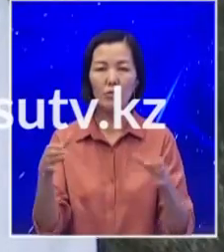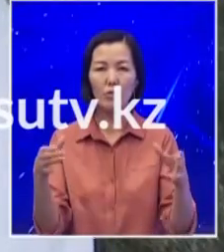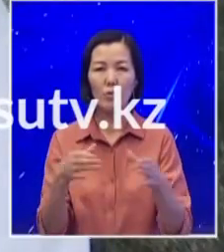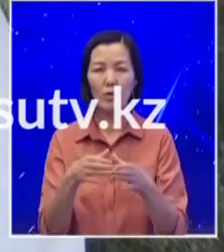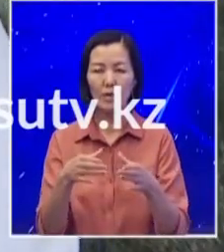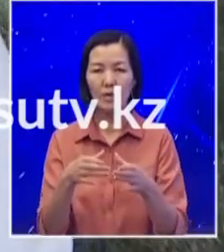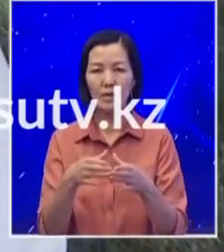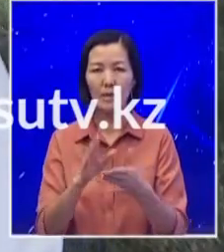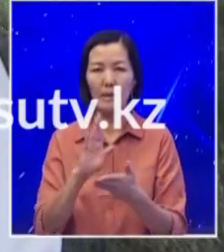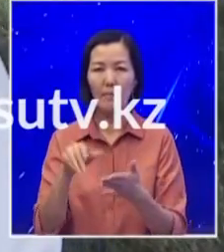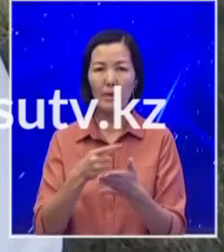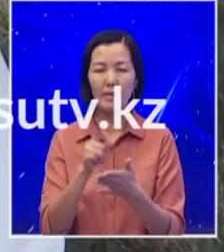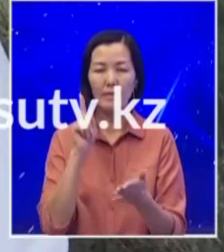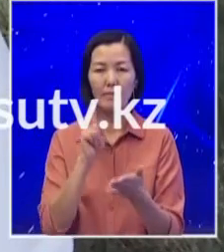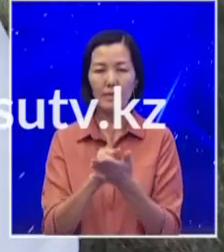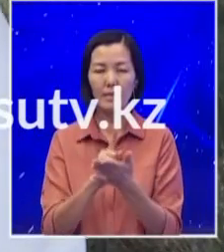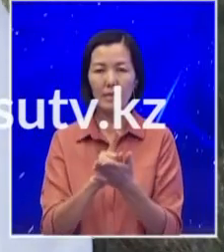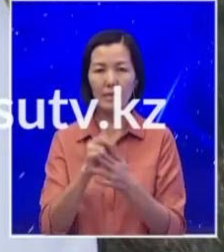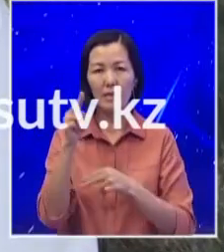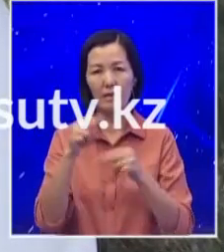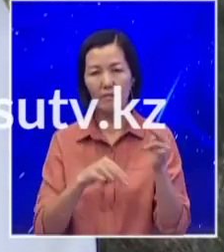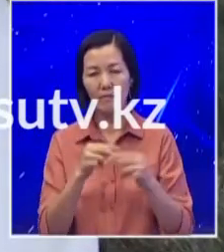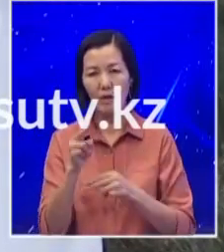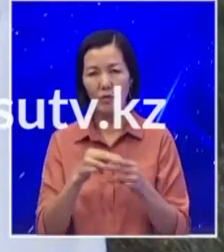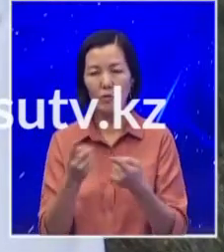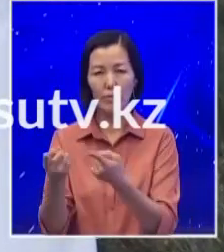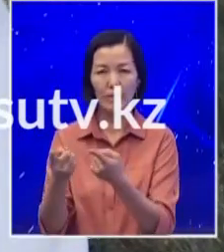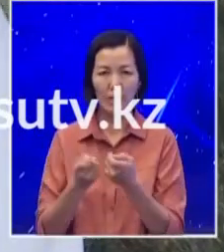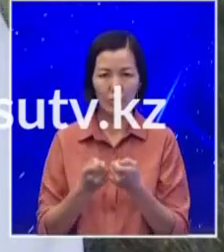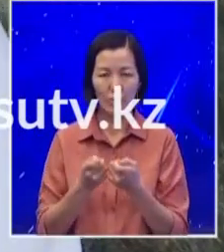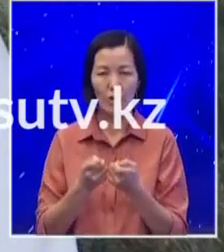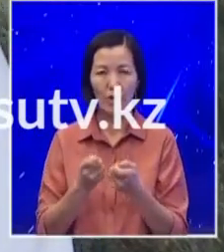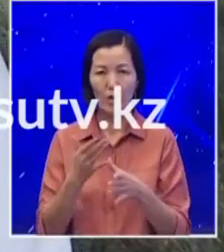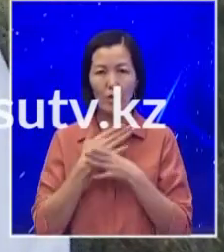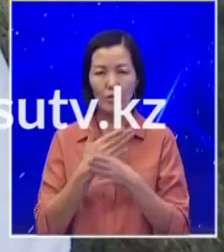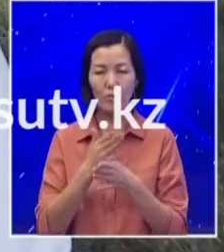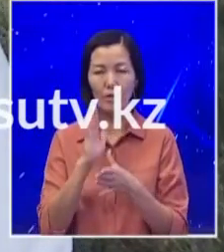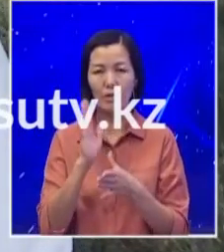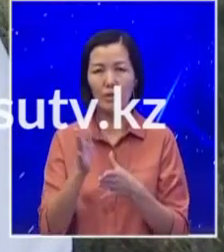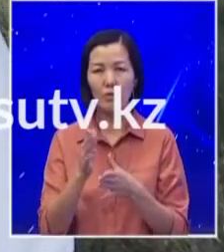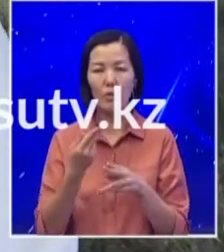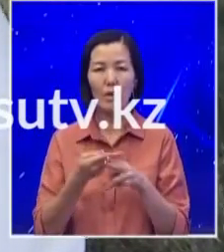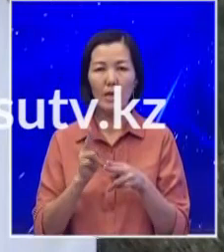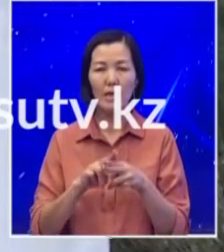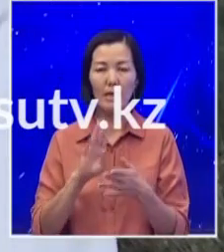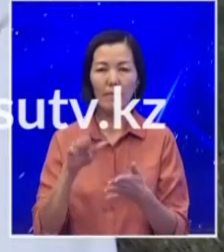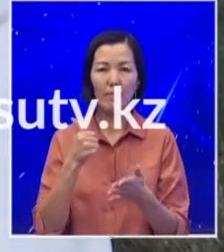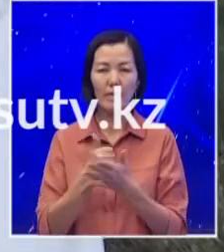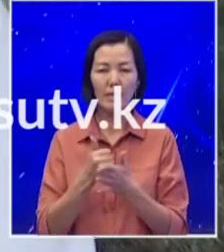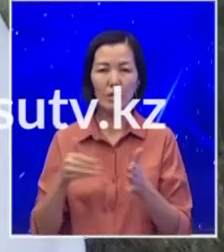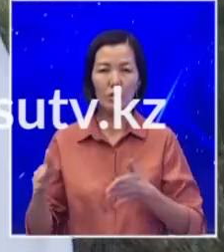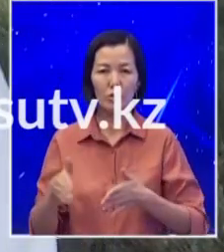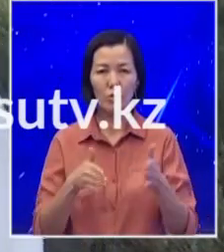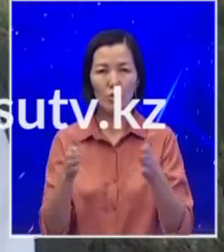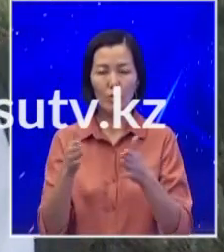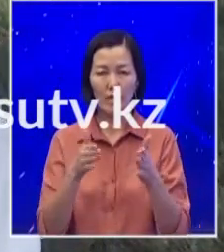басты міндеті ол инфрақұрылым тартуға өз септігін тегізу. Ең бастысы ол автомобиль жолдары